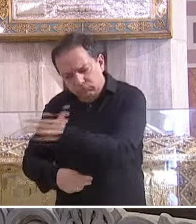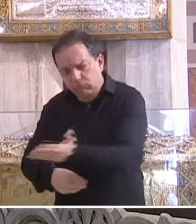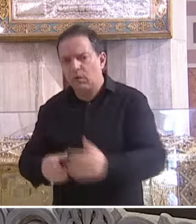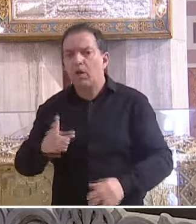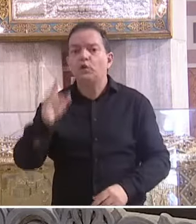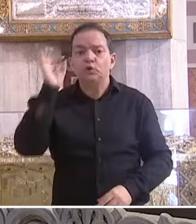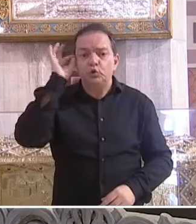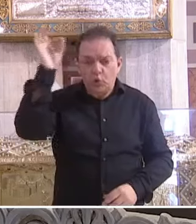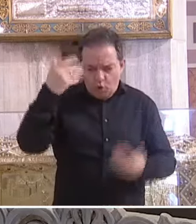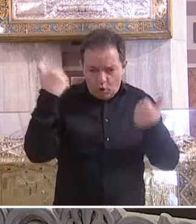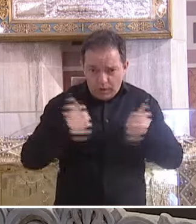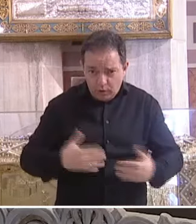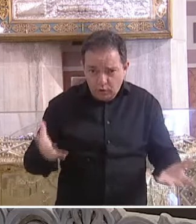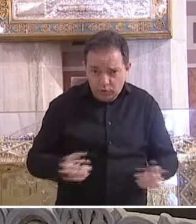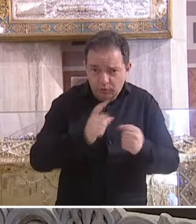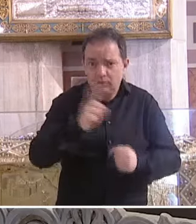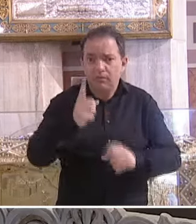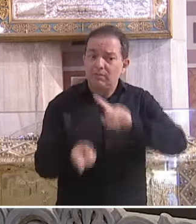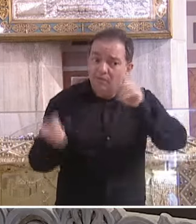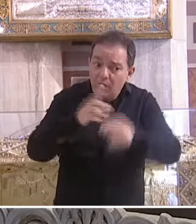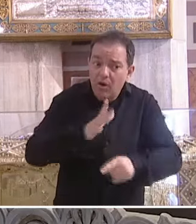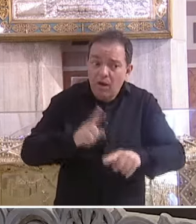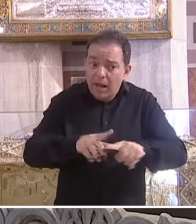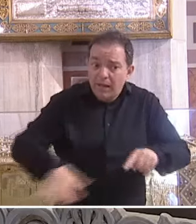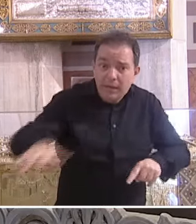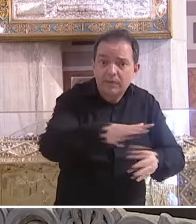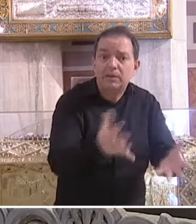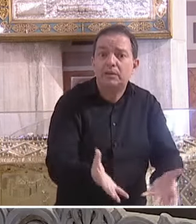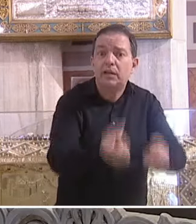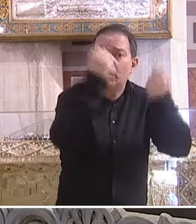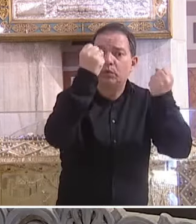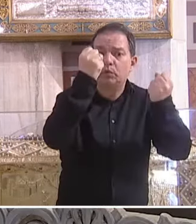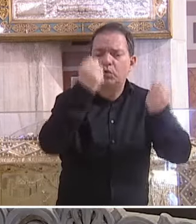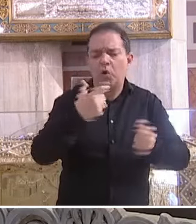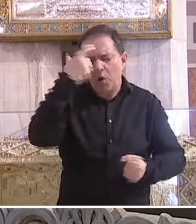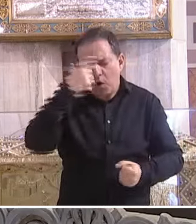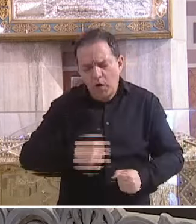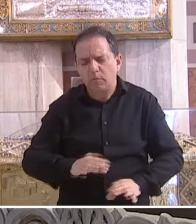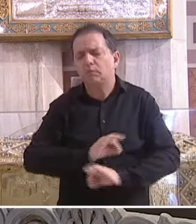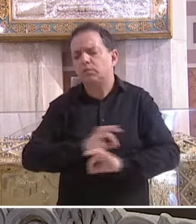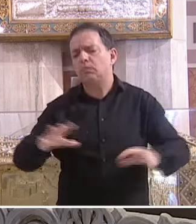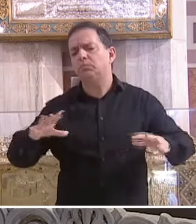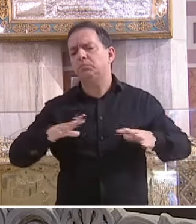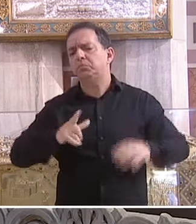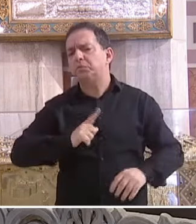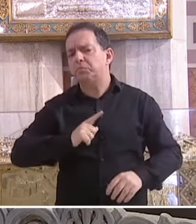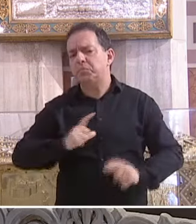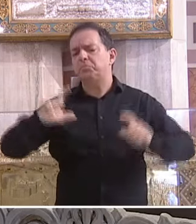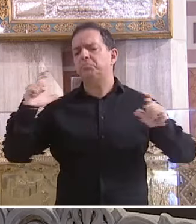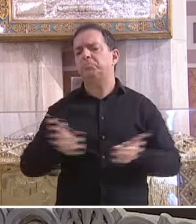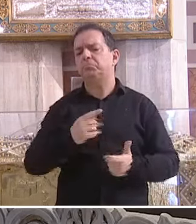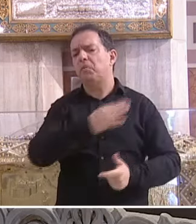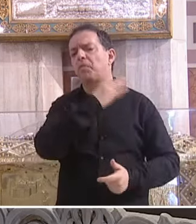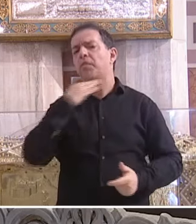ο Πατριάρχης, ο οποίος προπολού είχε αποφασίσει να θυσιαστεί υπέρ αυτού.